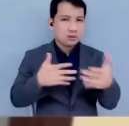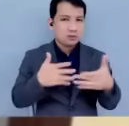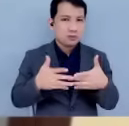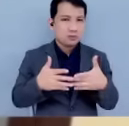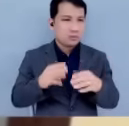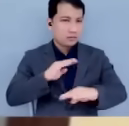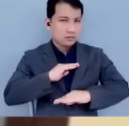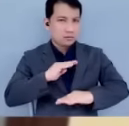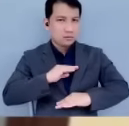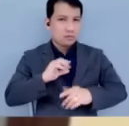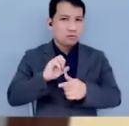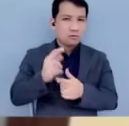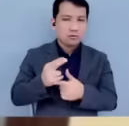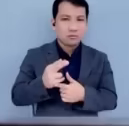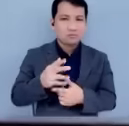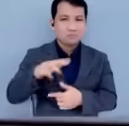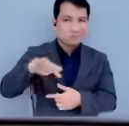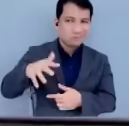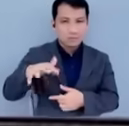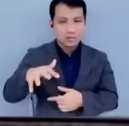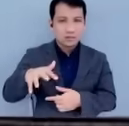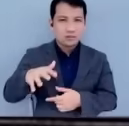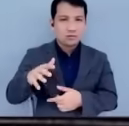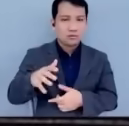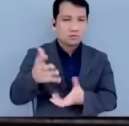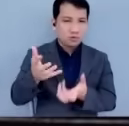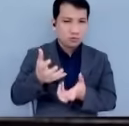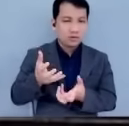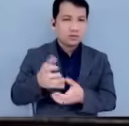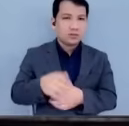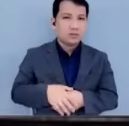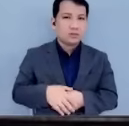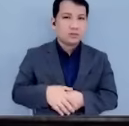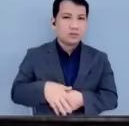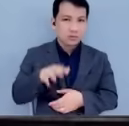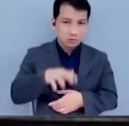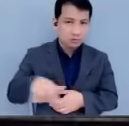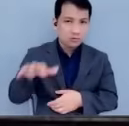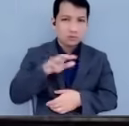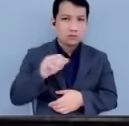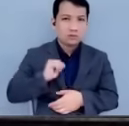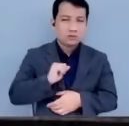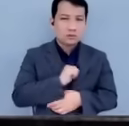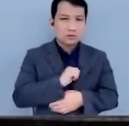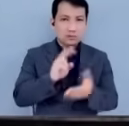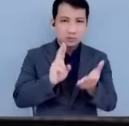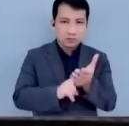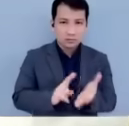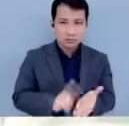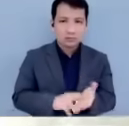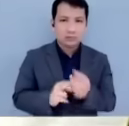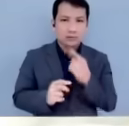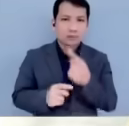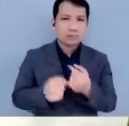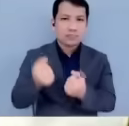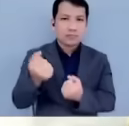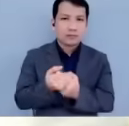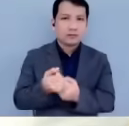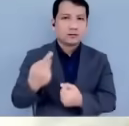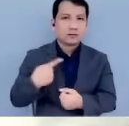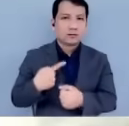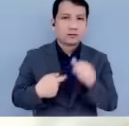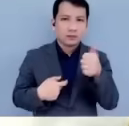or may ambitions bagama't majority ng mga senador ang pumirma sa statement of support may s